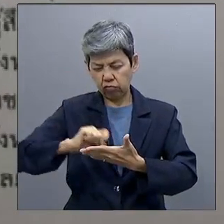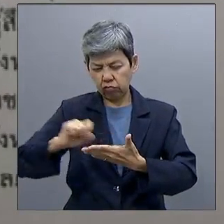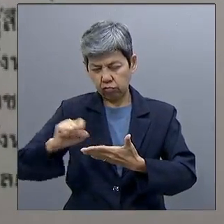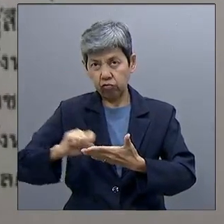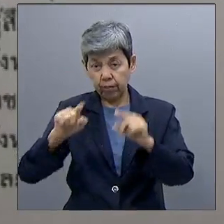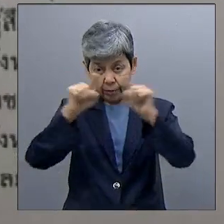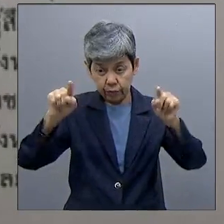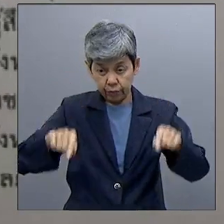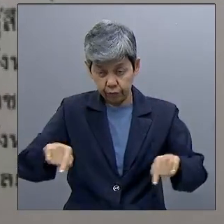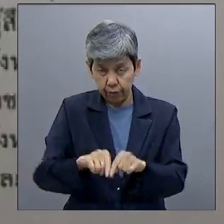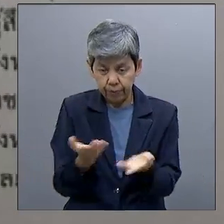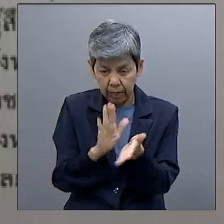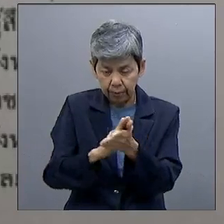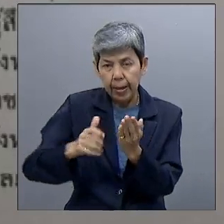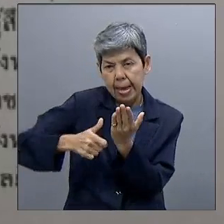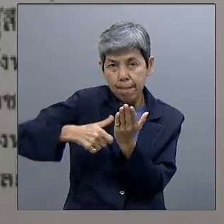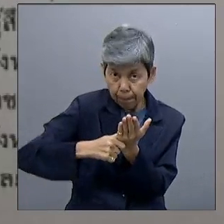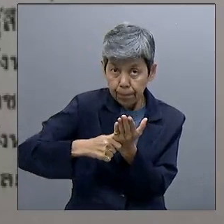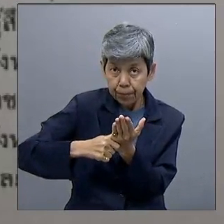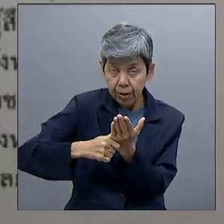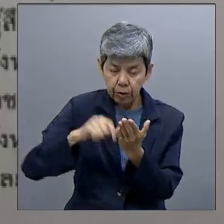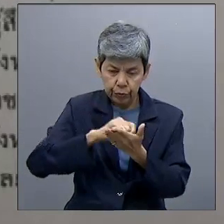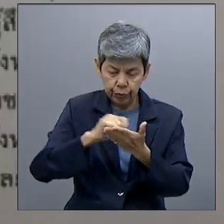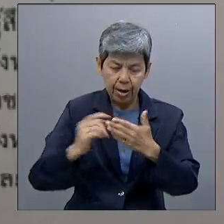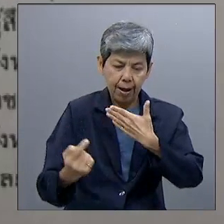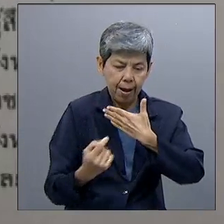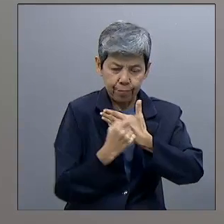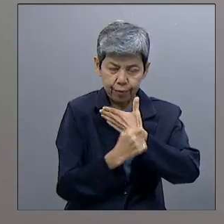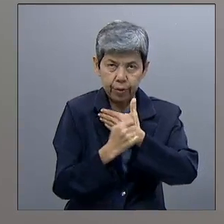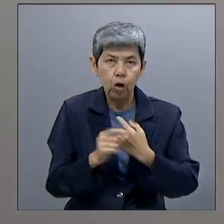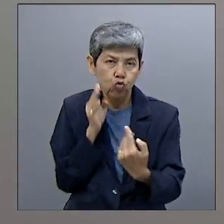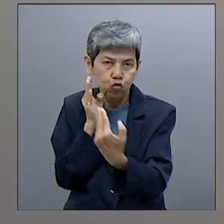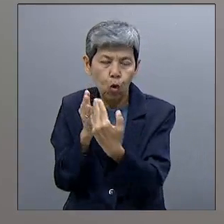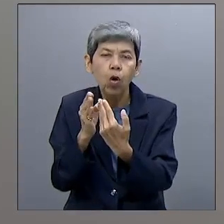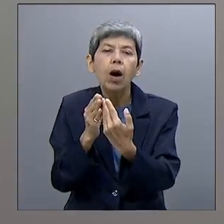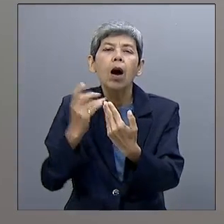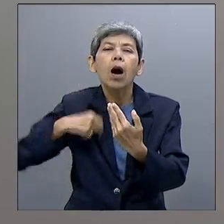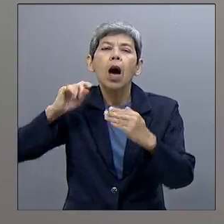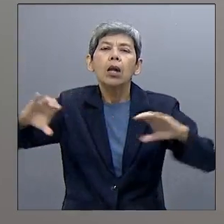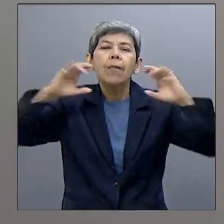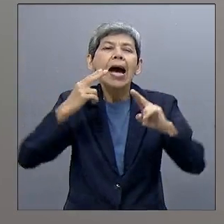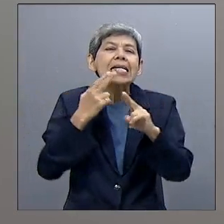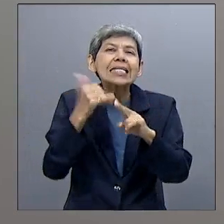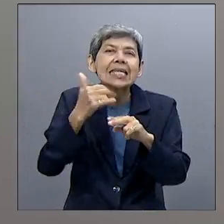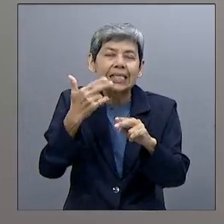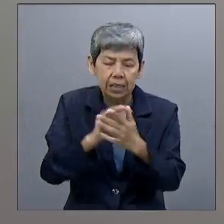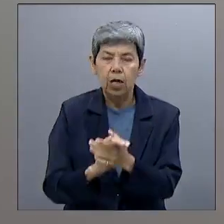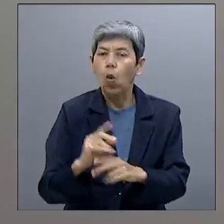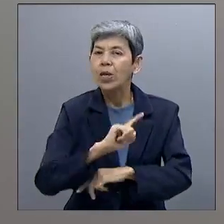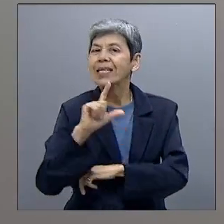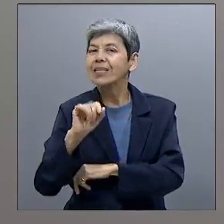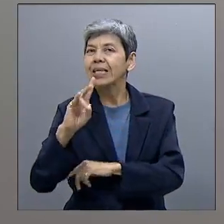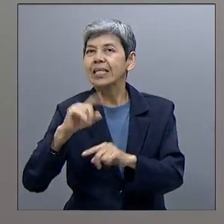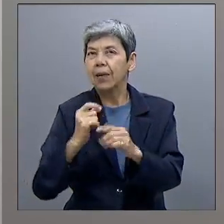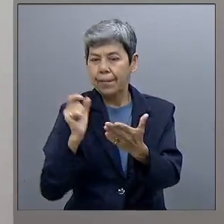เหลี่ยมเย็บด้วยลวดเย็บกระดาษเขียนจ่าหน้าซองเรียนอัยการท่านนี้ด้วยชื่อเล่นลงวันที่ 27